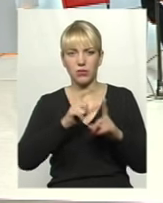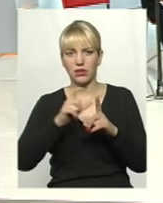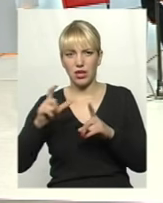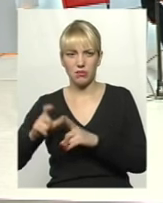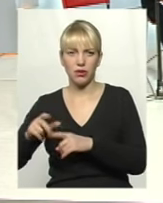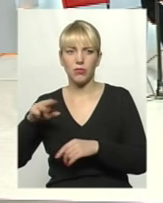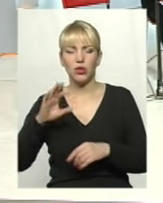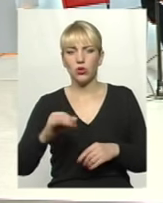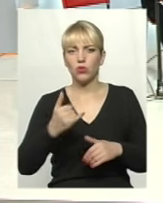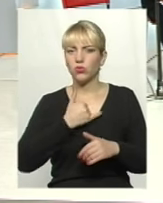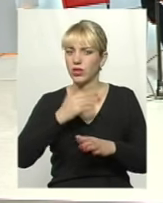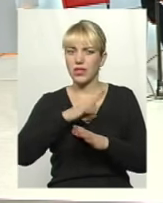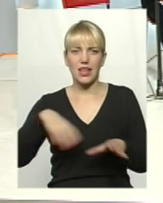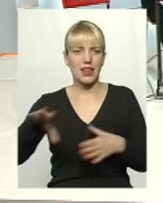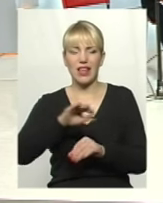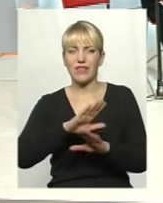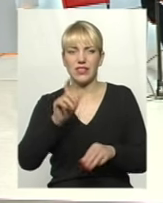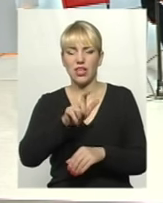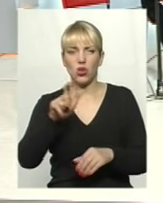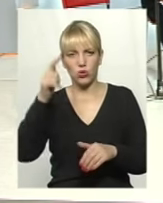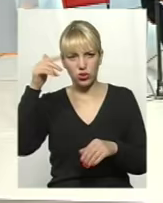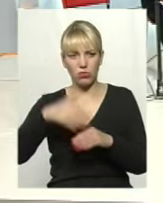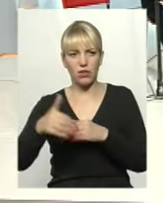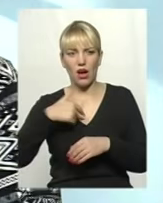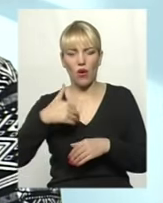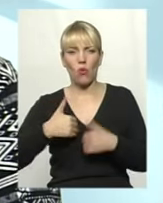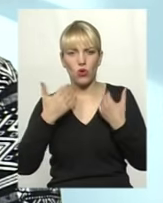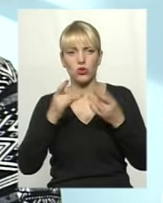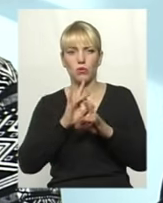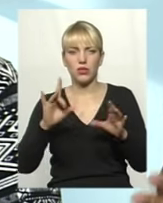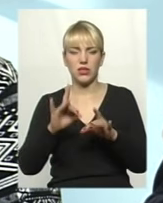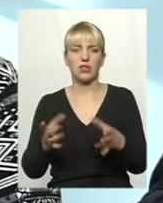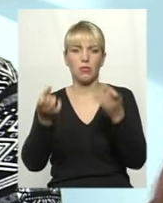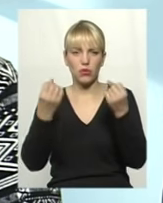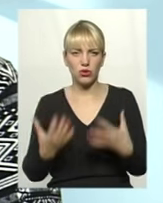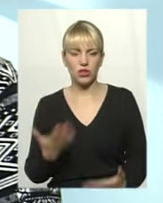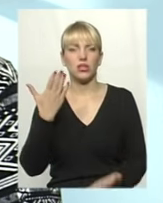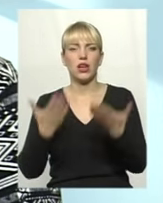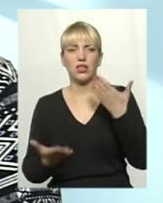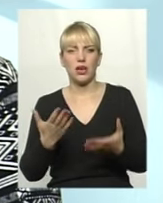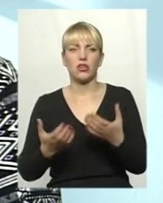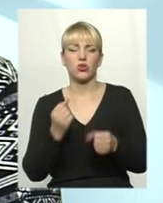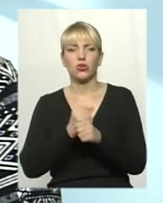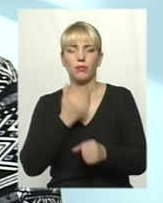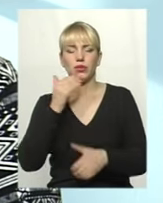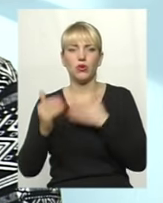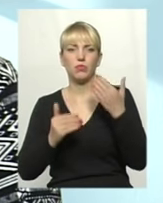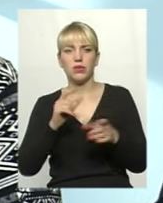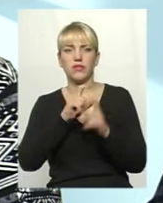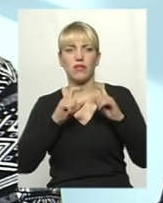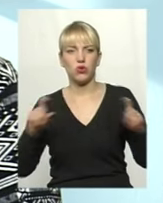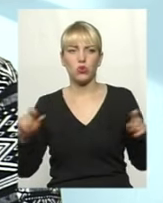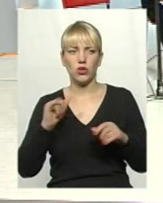термінами, і я думаю, що нас не всі зрозуміють. Тому я от хочу пояснити простіше. Якщо зробити опитування в школі,